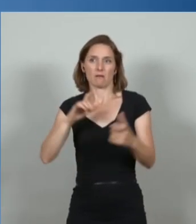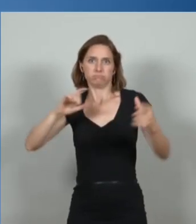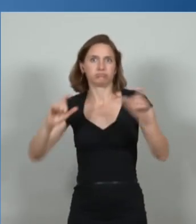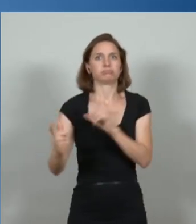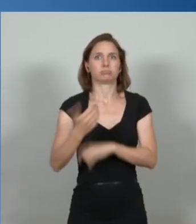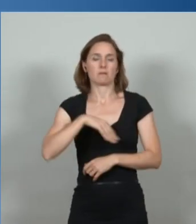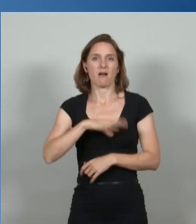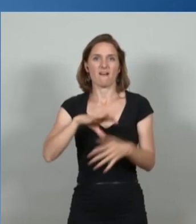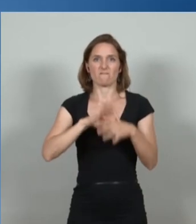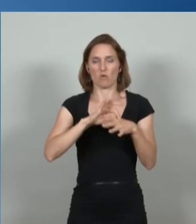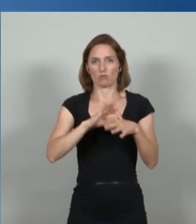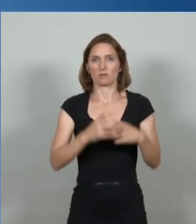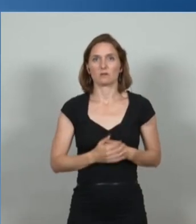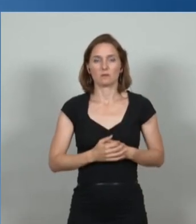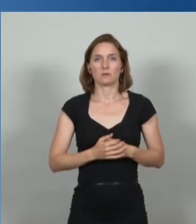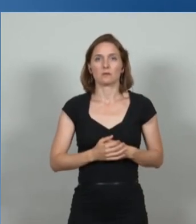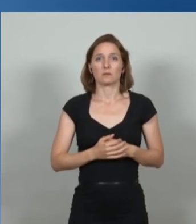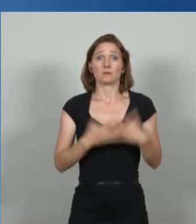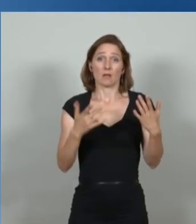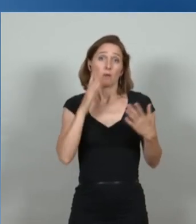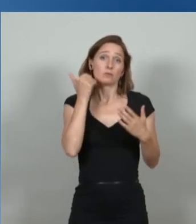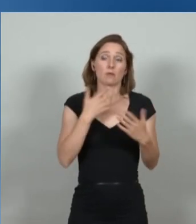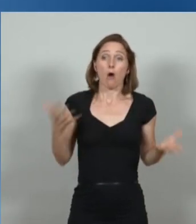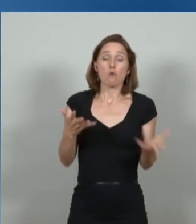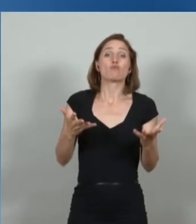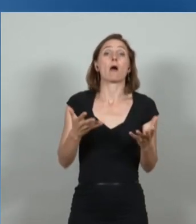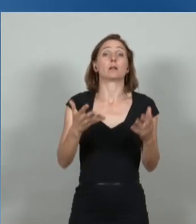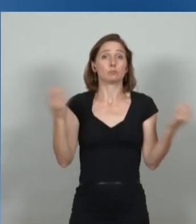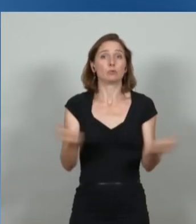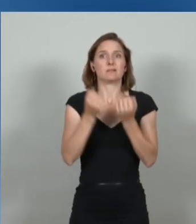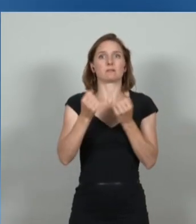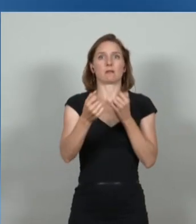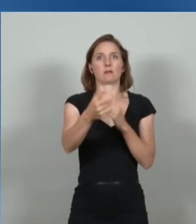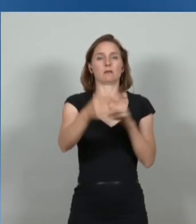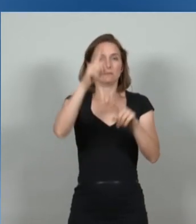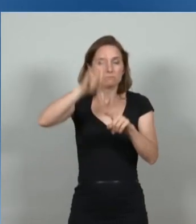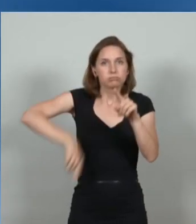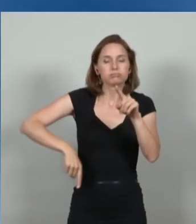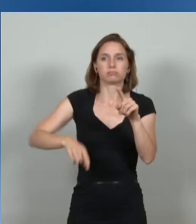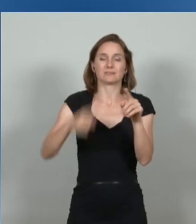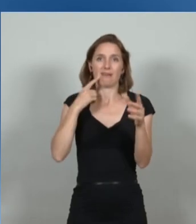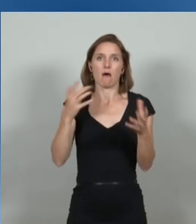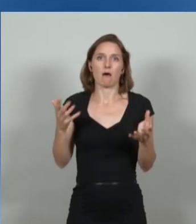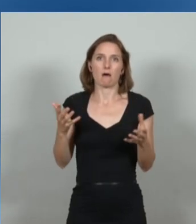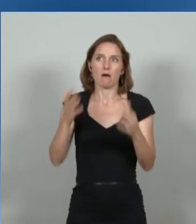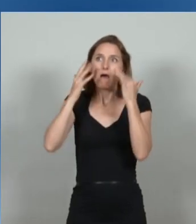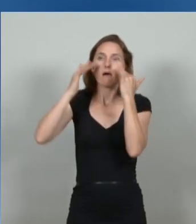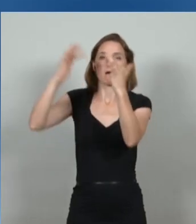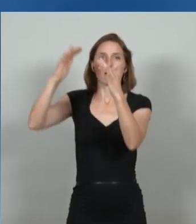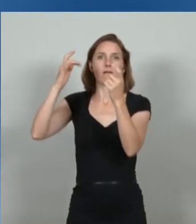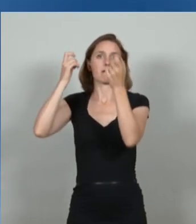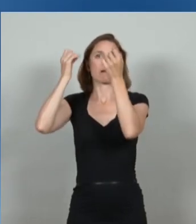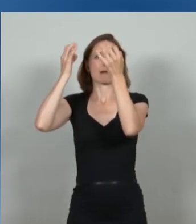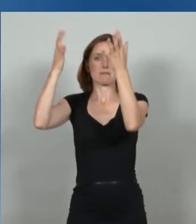faire évoluer nos pratiques de consommation pour le bien de notre planète de notre santé de tous les animaux nous avons besoin aujourd'hui de publicité